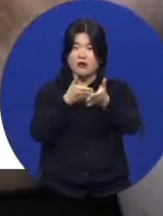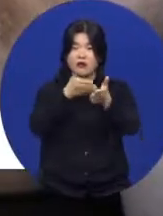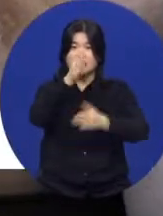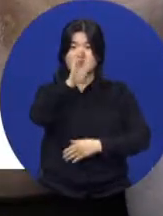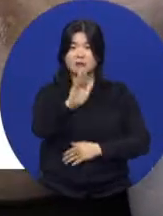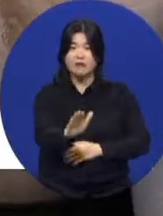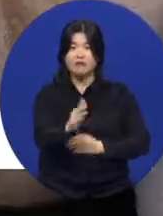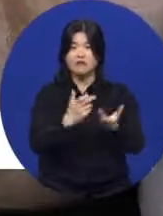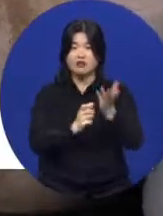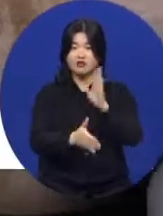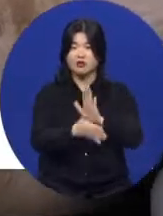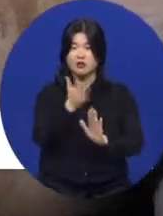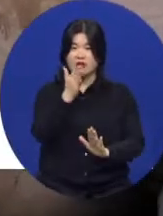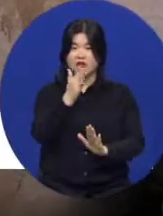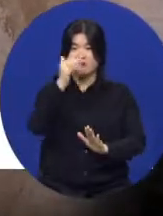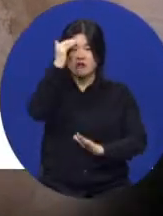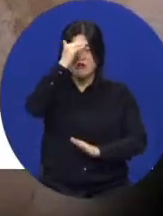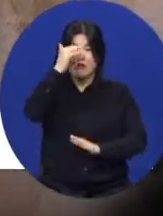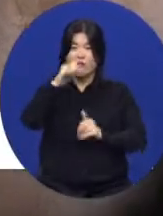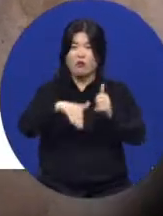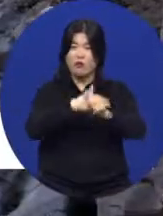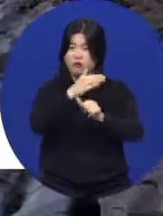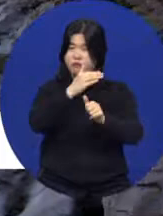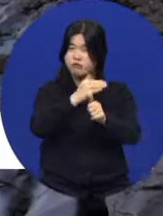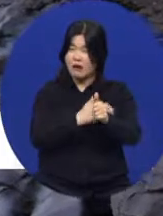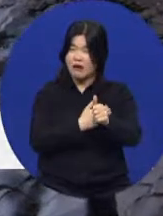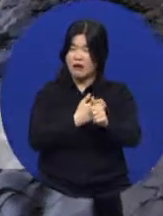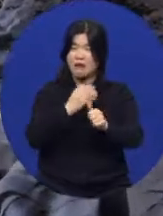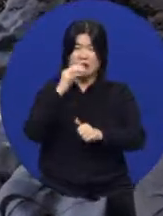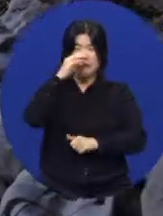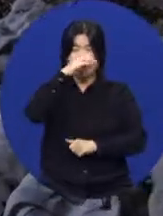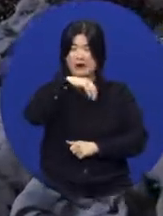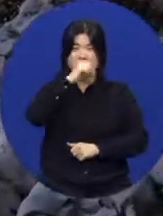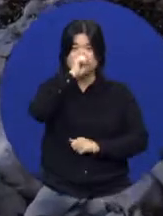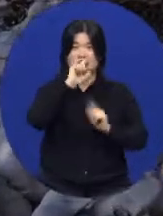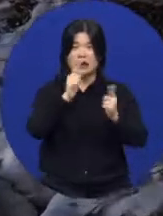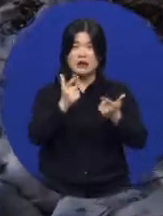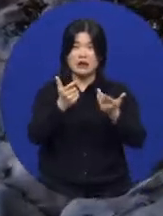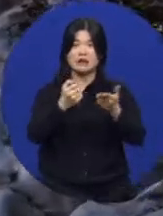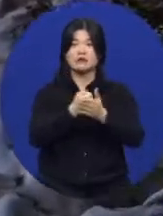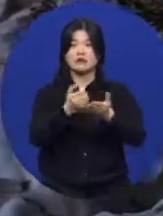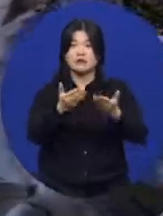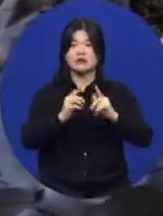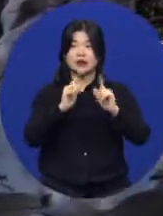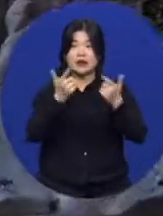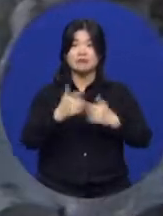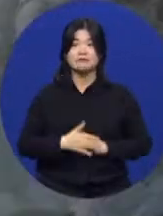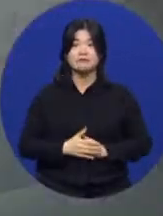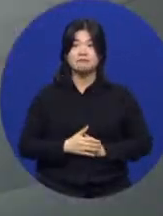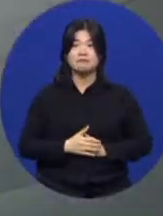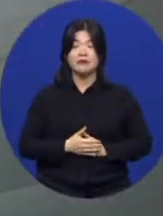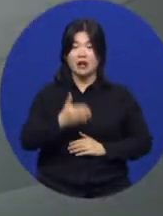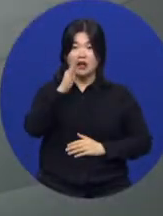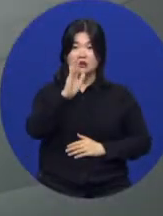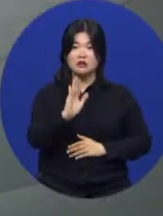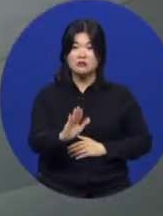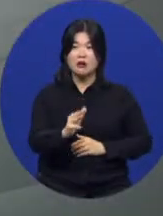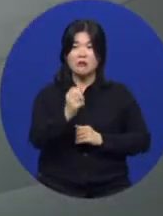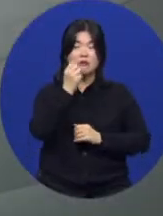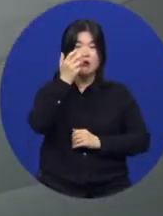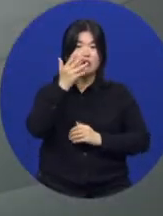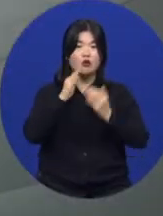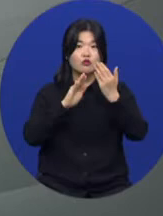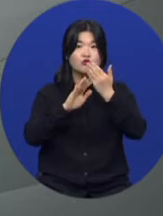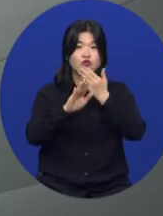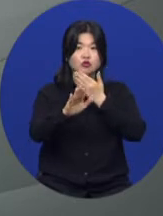제안했지만 제주시는 경관의 손과 하천 오염 우려를 이유로 받아들이지 않았습니다. 하지만 불과